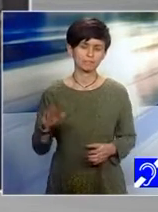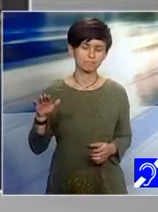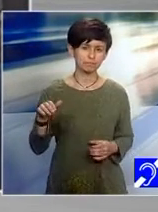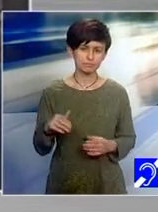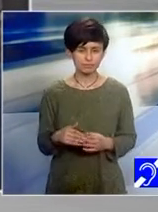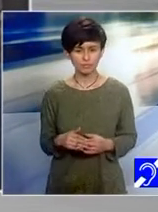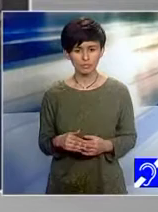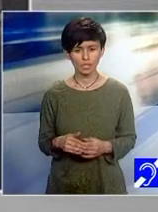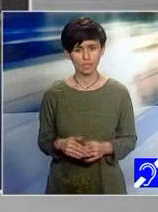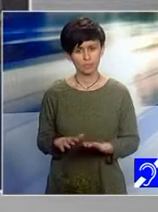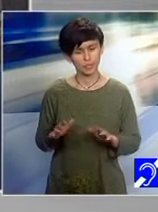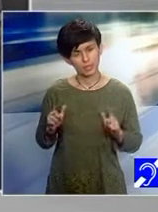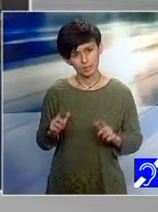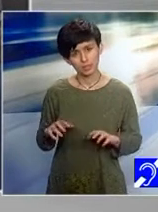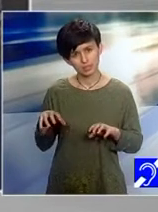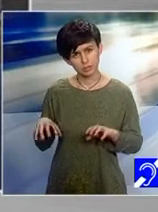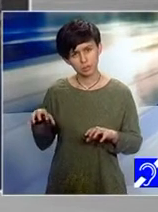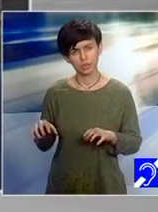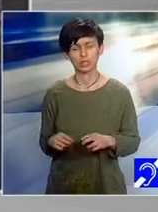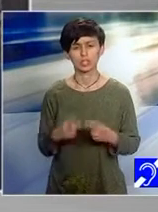pregnantă și în